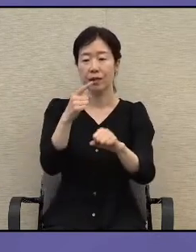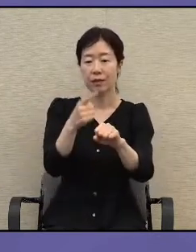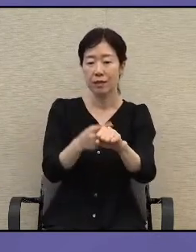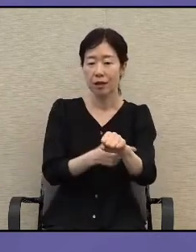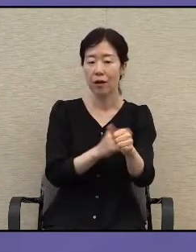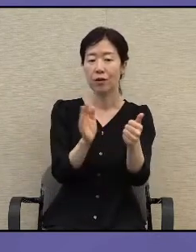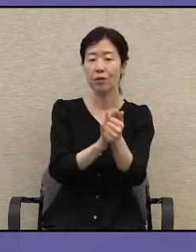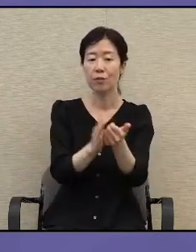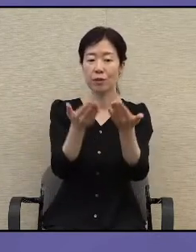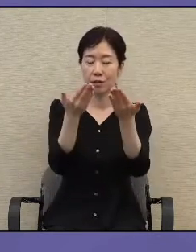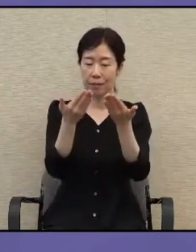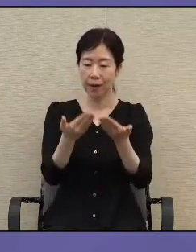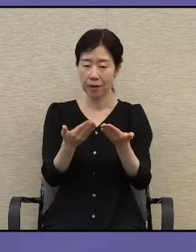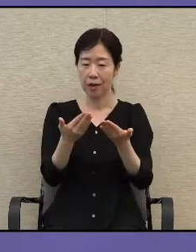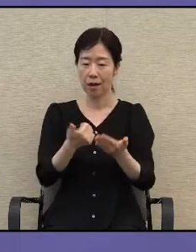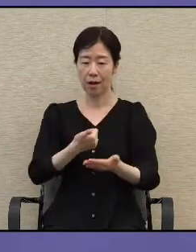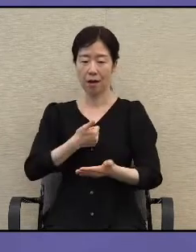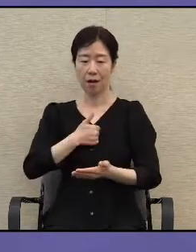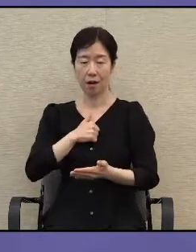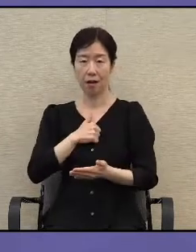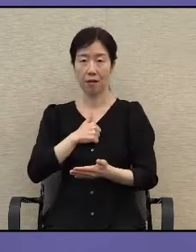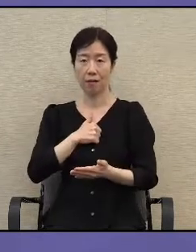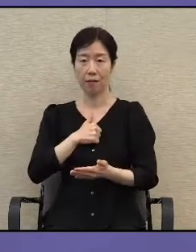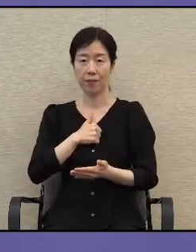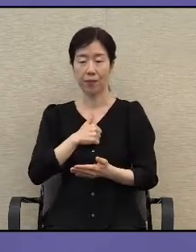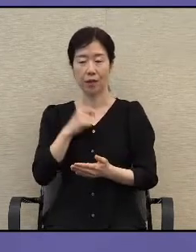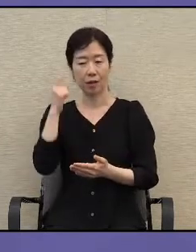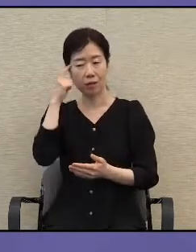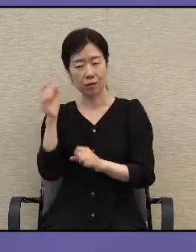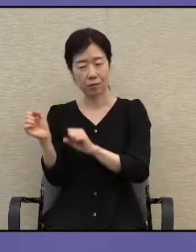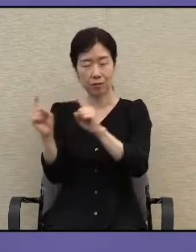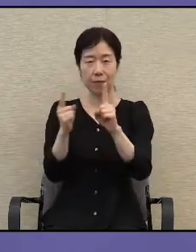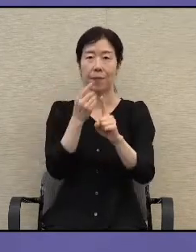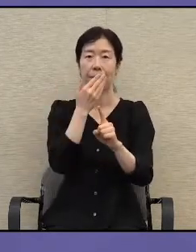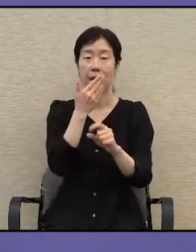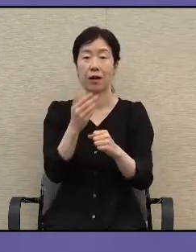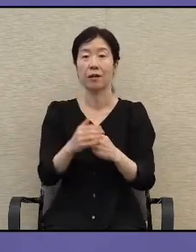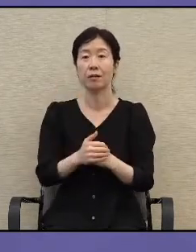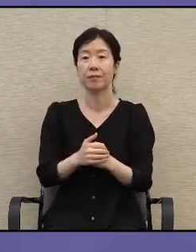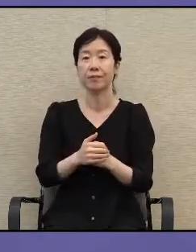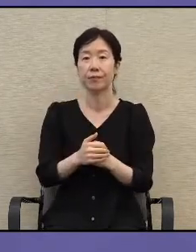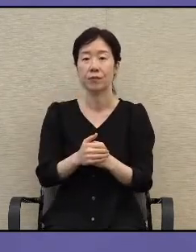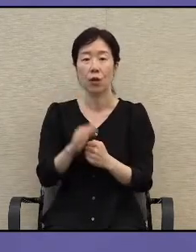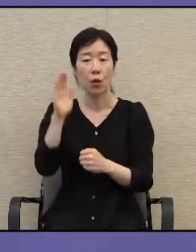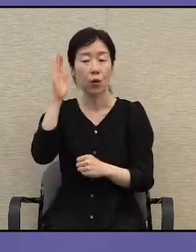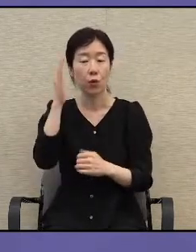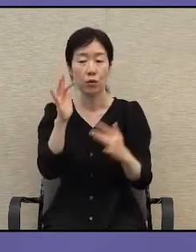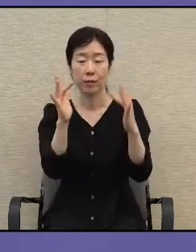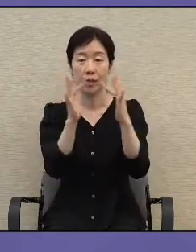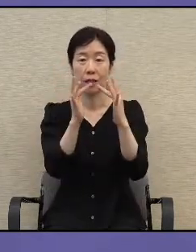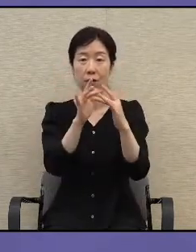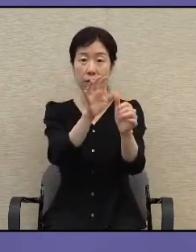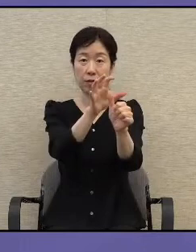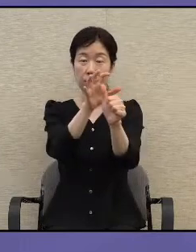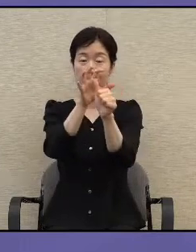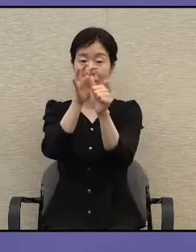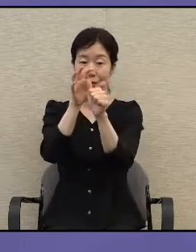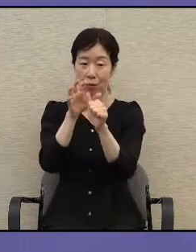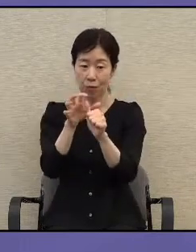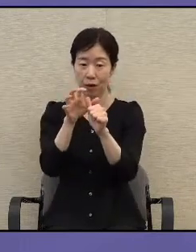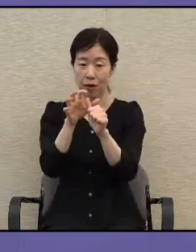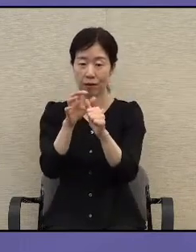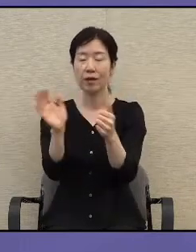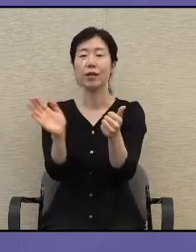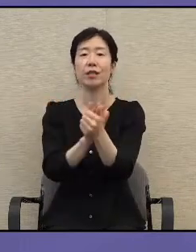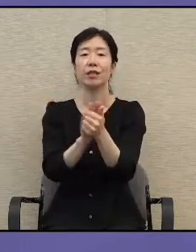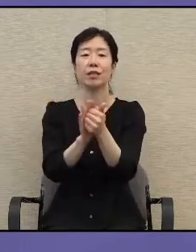때문입니다. 민간 영역에서 또한 질적인 비대면 정신건 서비스가 굉장히 많이 이제 개발이 되고 있는데 이런